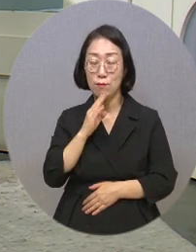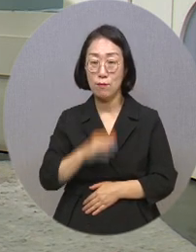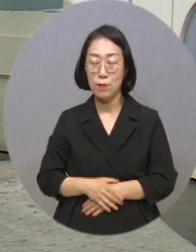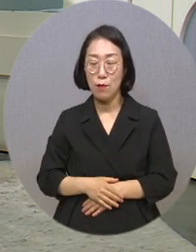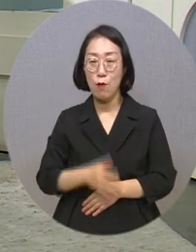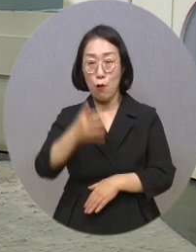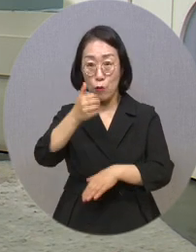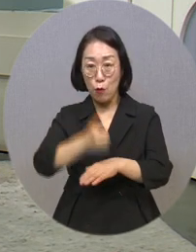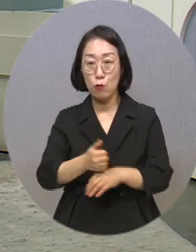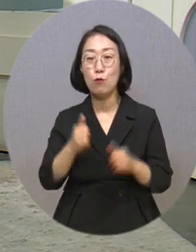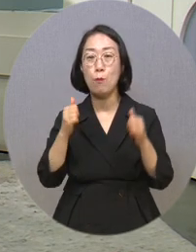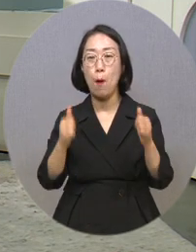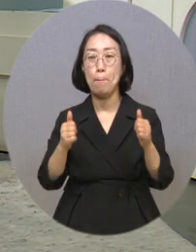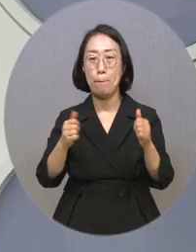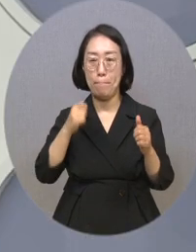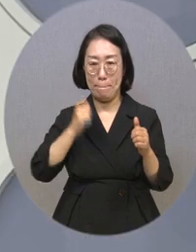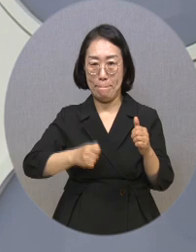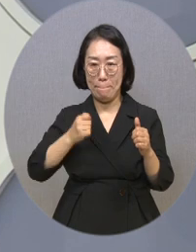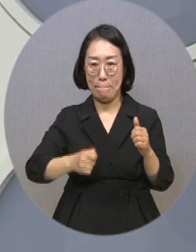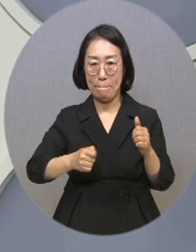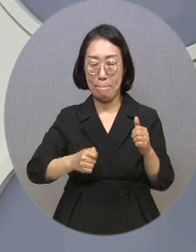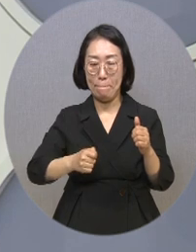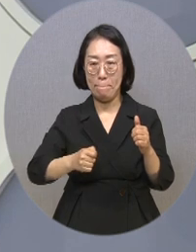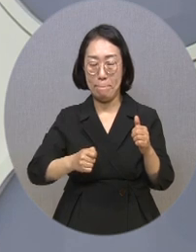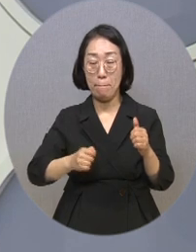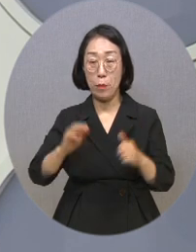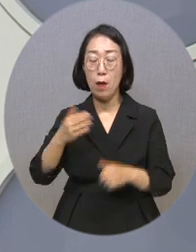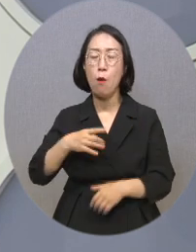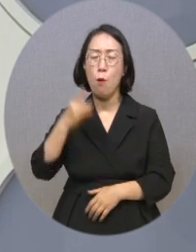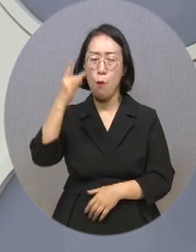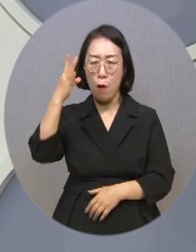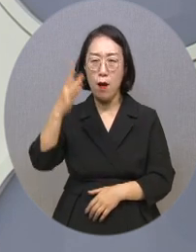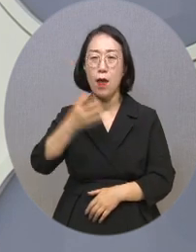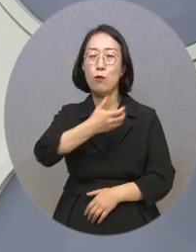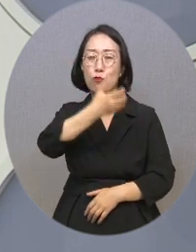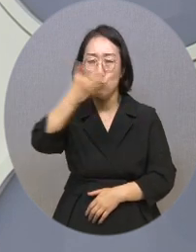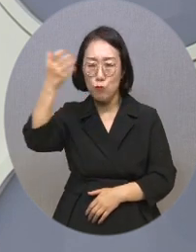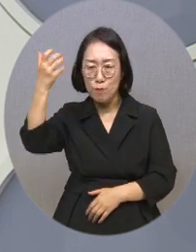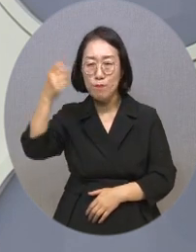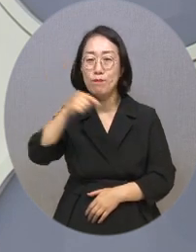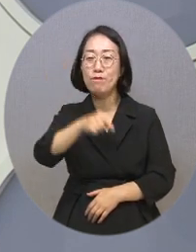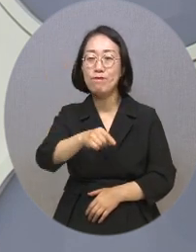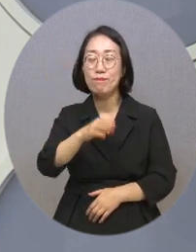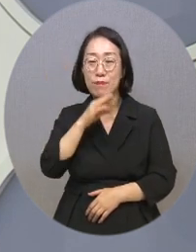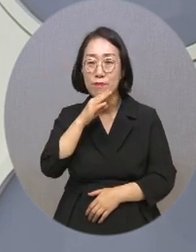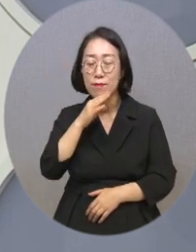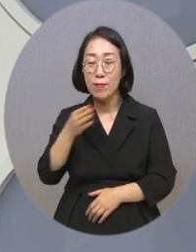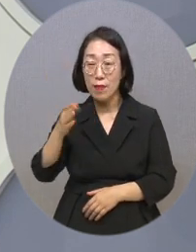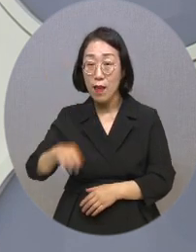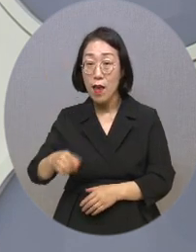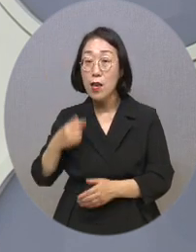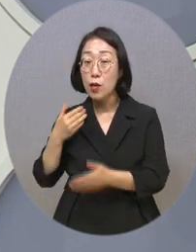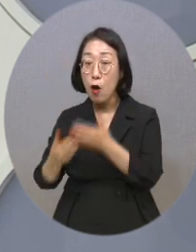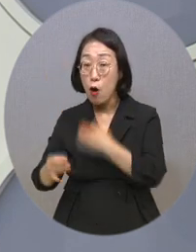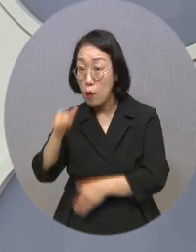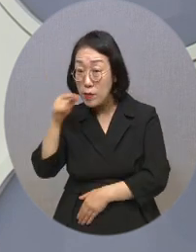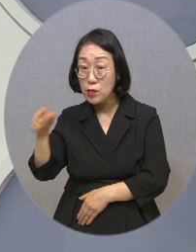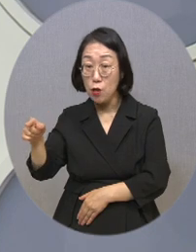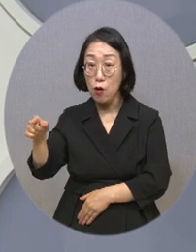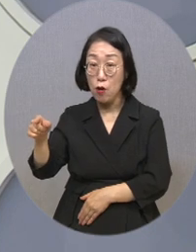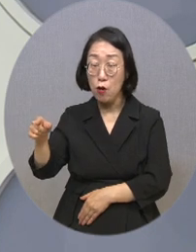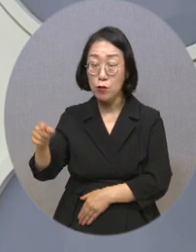방향을 돌리셨군요. 그러니까 저는 원래 이제 법관 쪽으로 생각했던 것인데 행정부 경험이 있어서 나중에